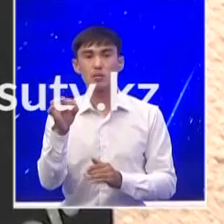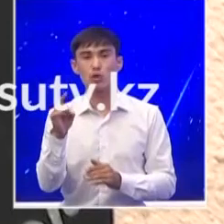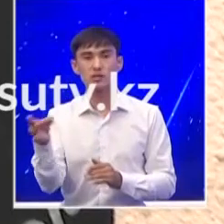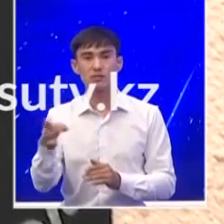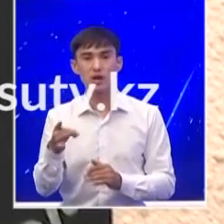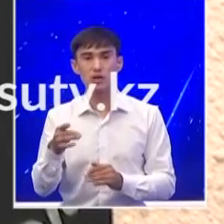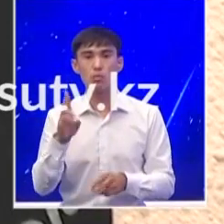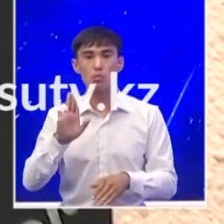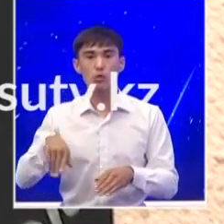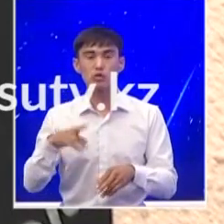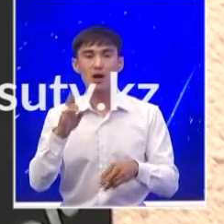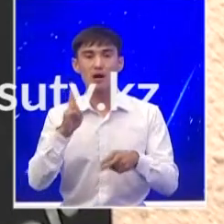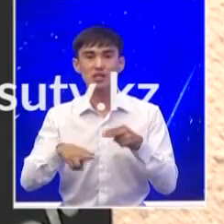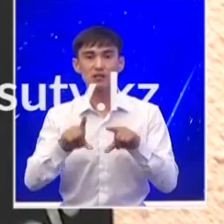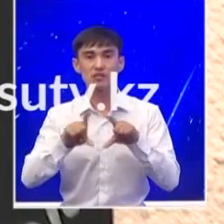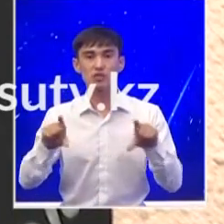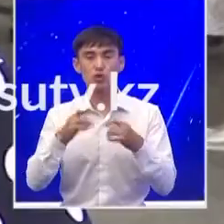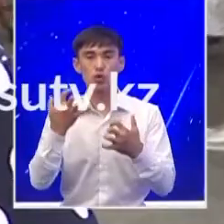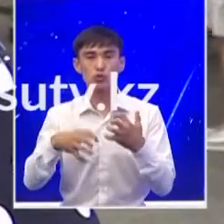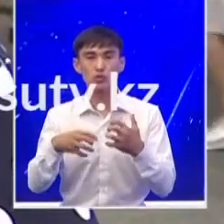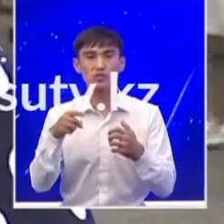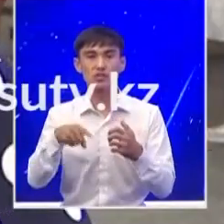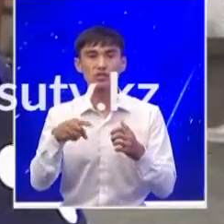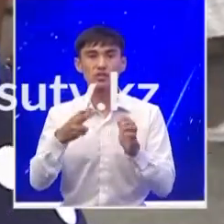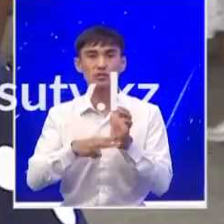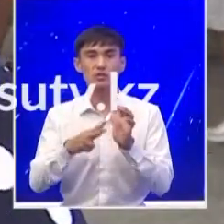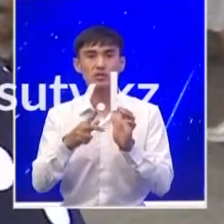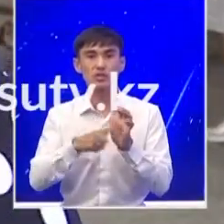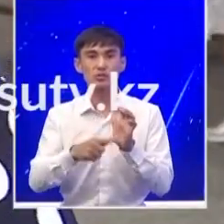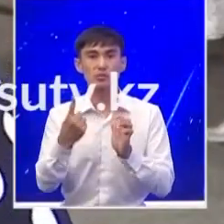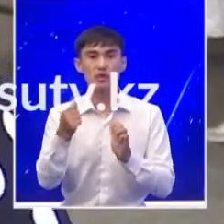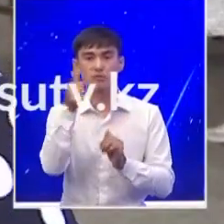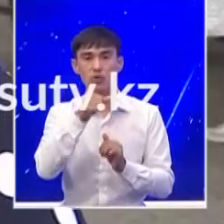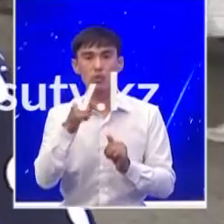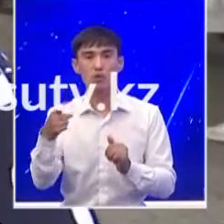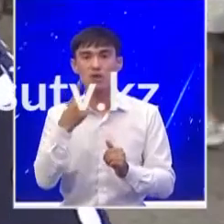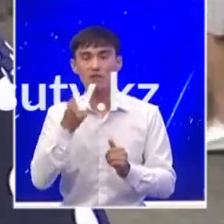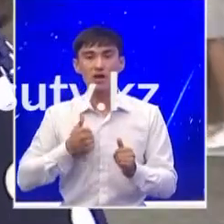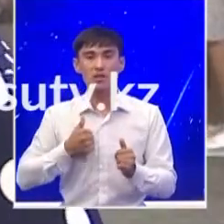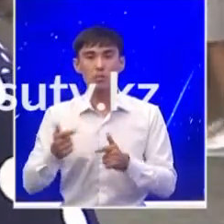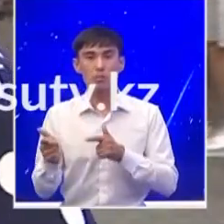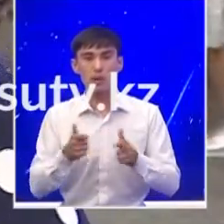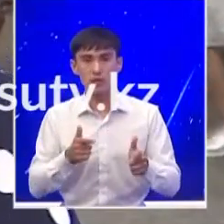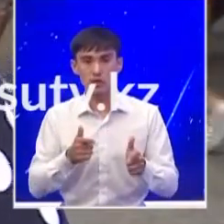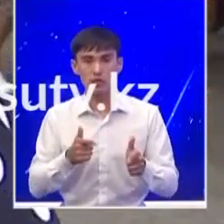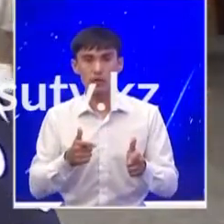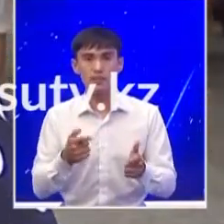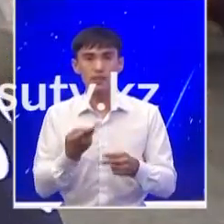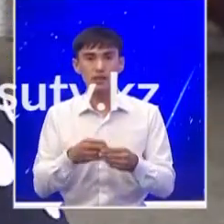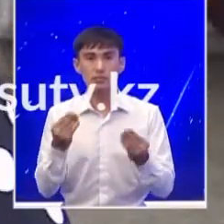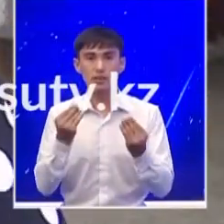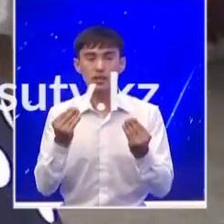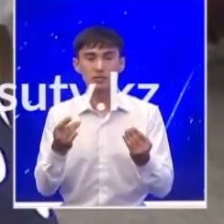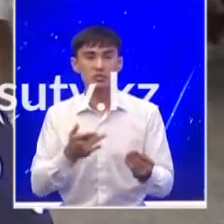После окончания средней школы в 1971 году он проходил военную подготовку в Советской армии. Он был прекрасным и